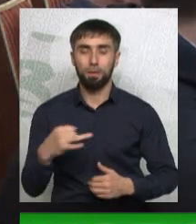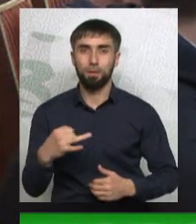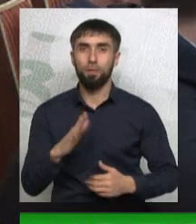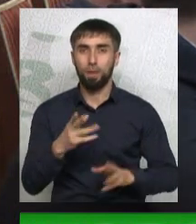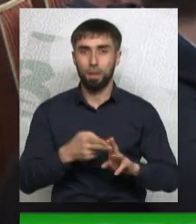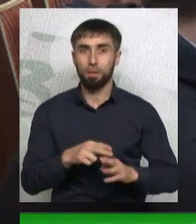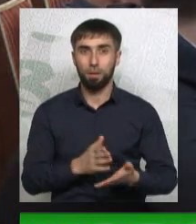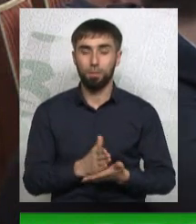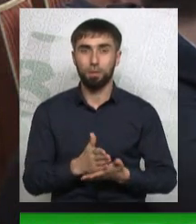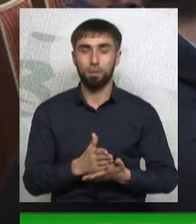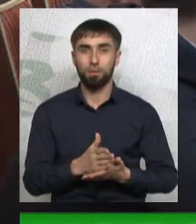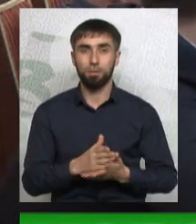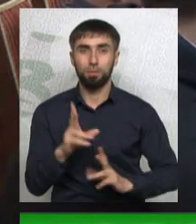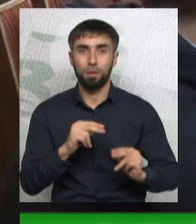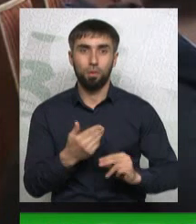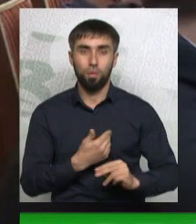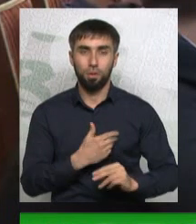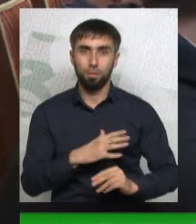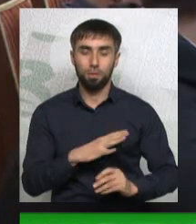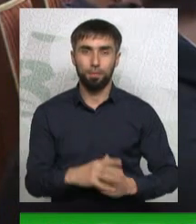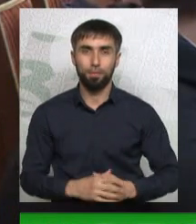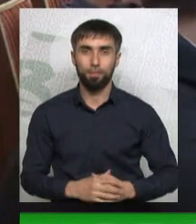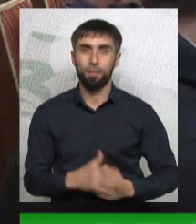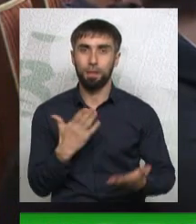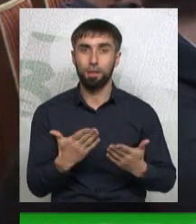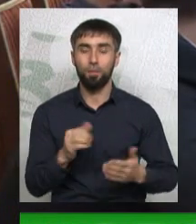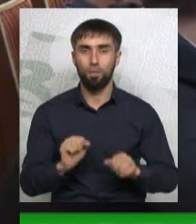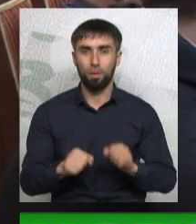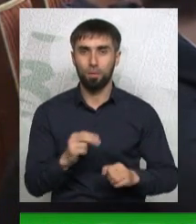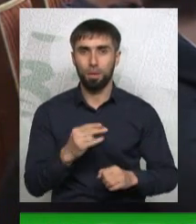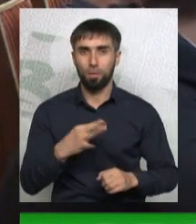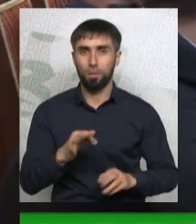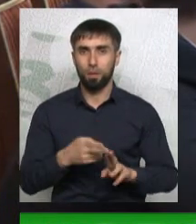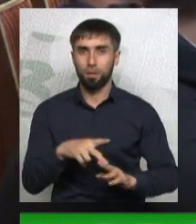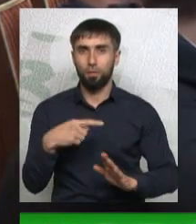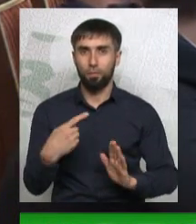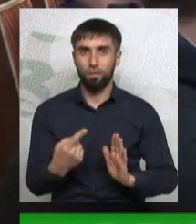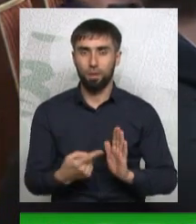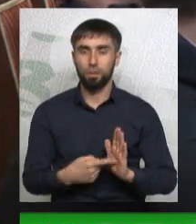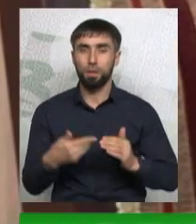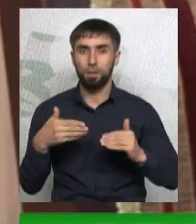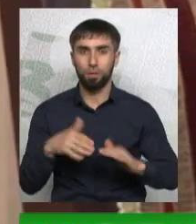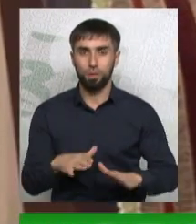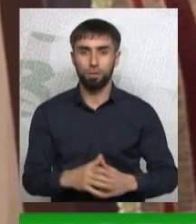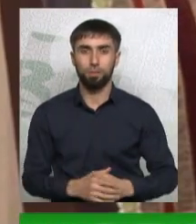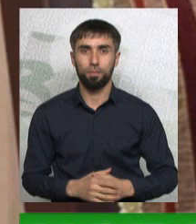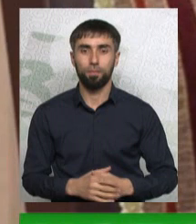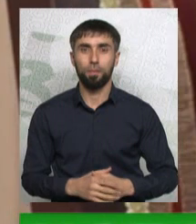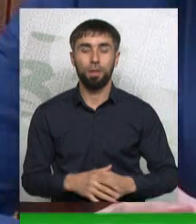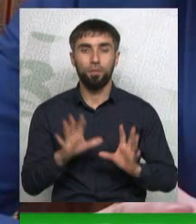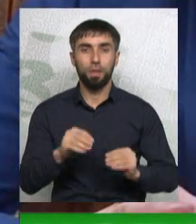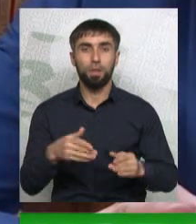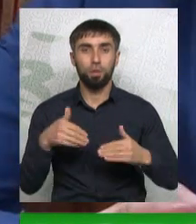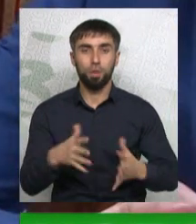этой части, значит, хотели бы, если возможно, как-то этот вопрос решить. Все решения приняты.